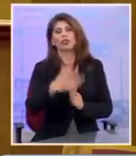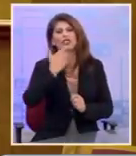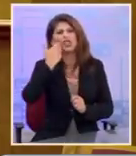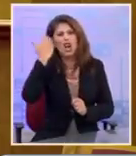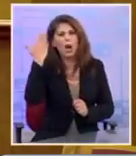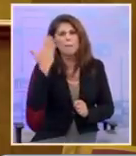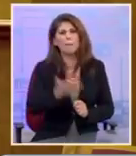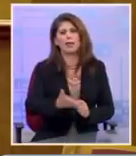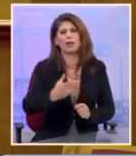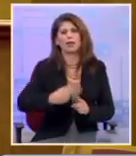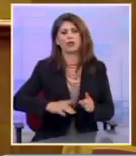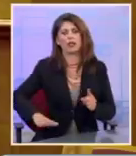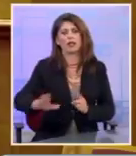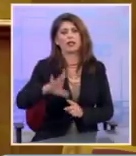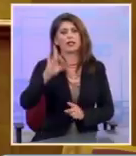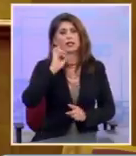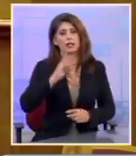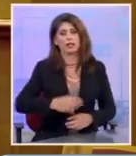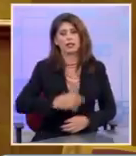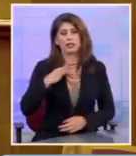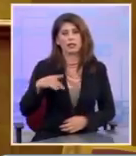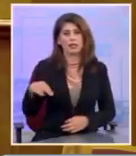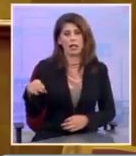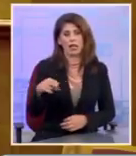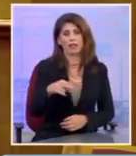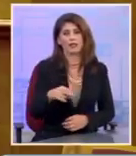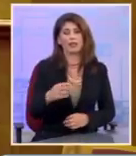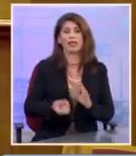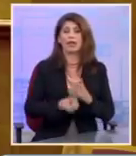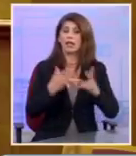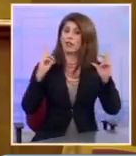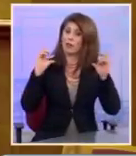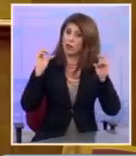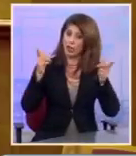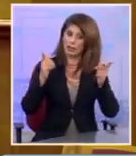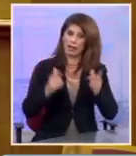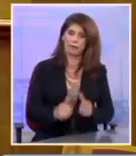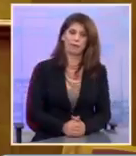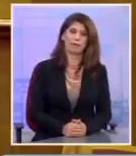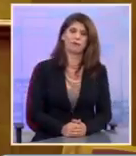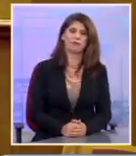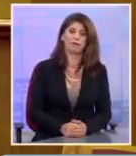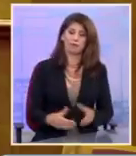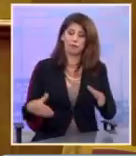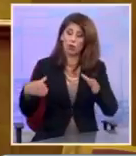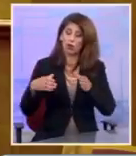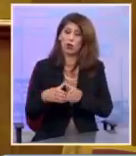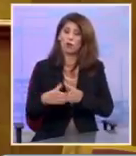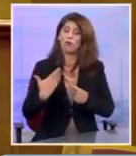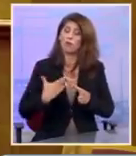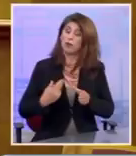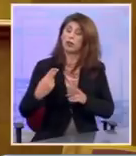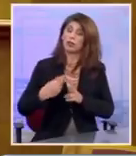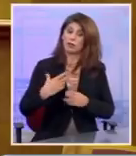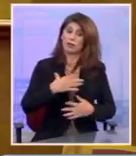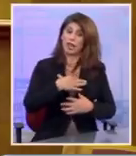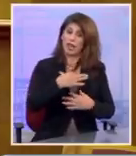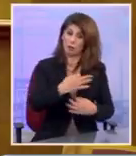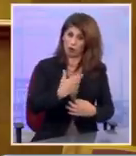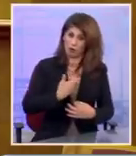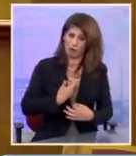Ελλήνων. Κυρίες και κύριοι συνάδελφοι, η Νέα Δημοκρατία, η παράταξη που έχω την τιμή να